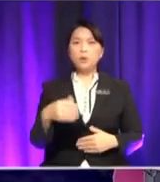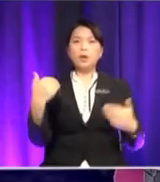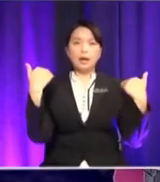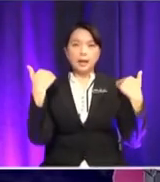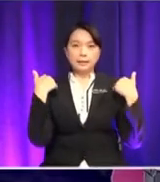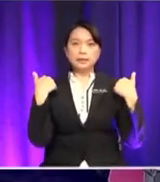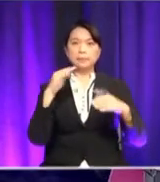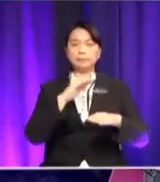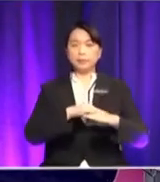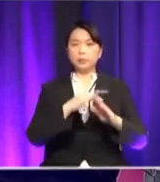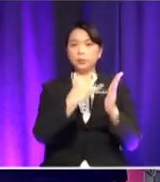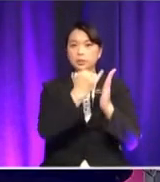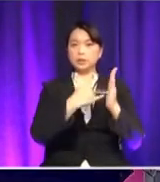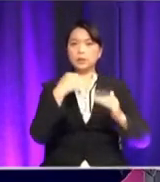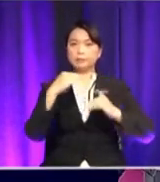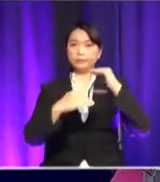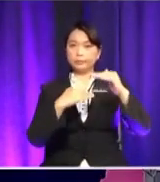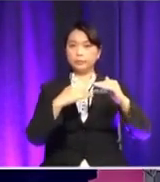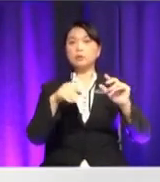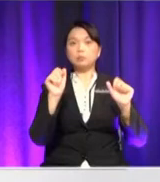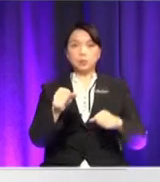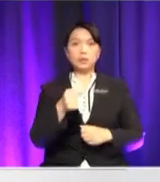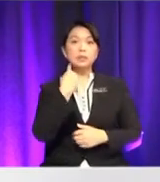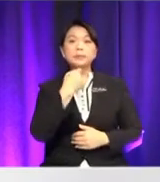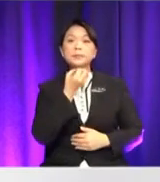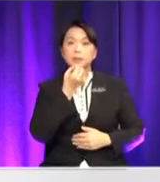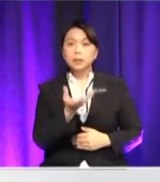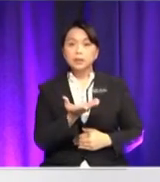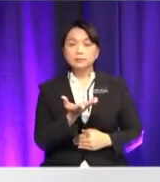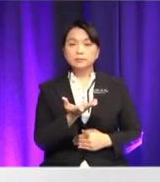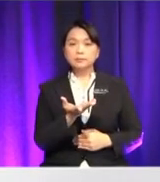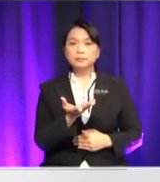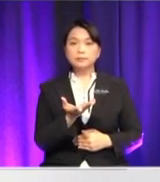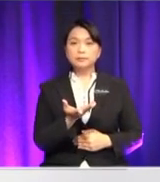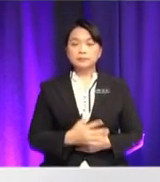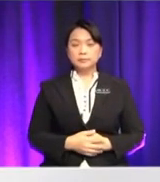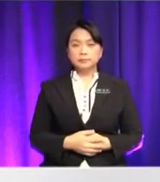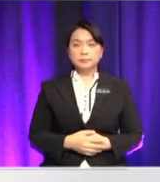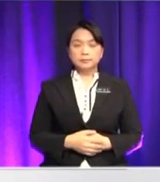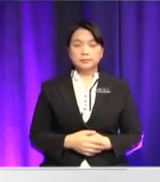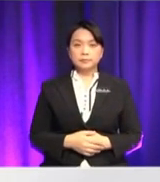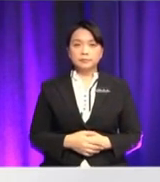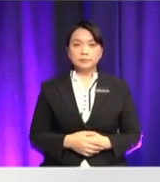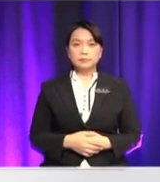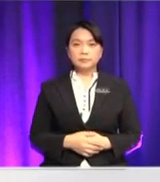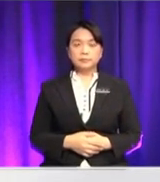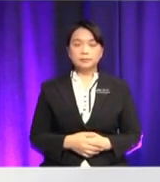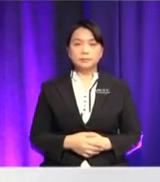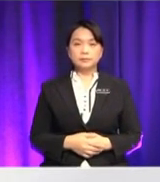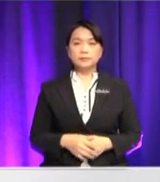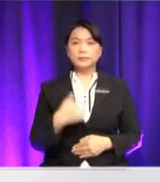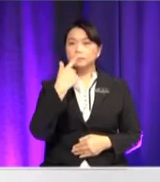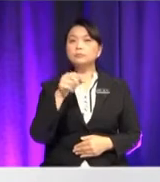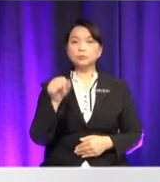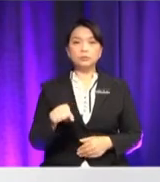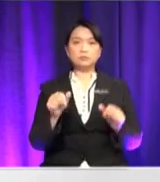lukisan bangunan boleh Sebutkan Hai ada beberapa lukisan pandangan dalam lukisan Pangeran